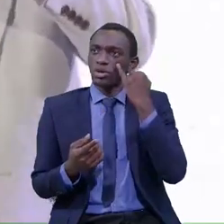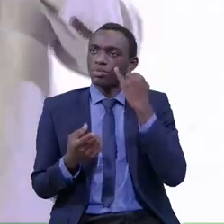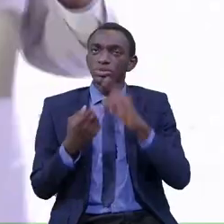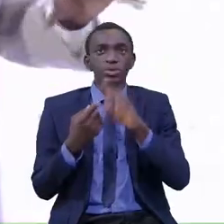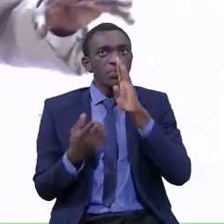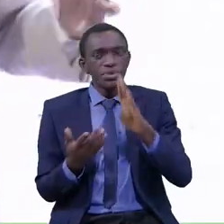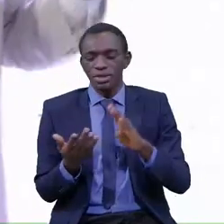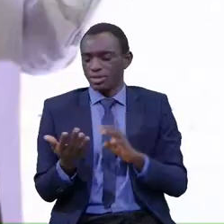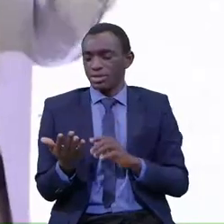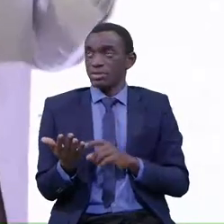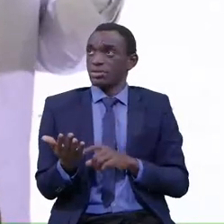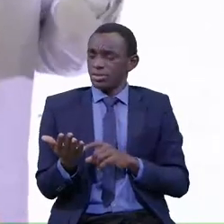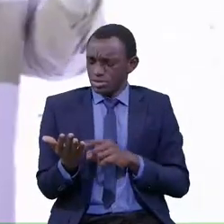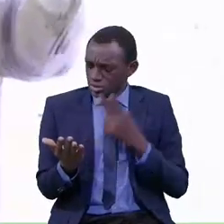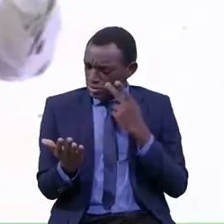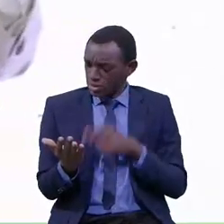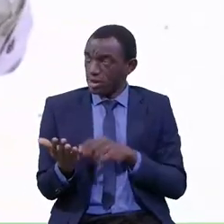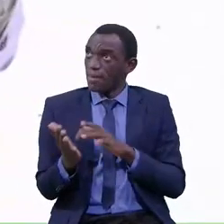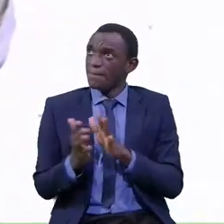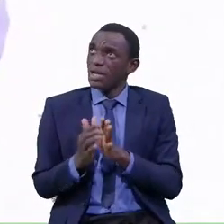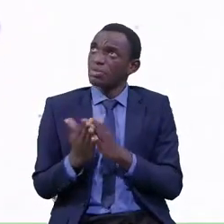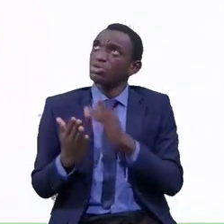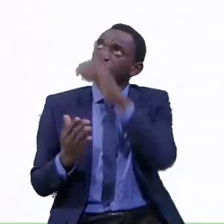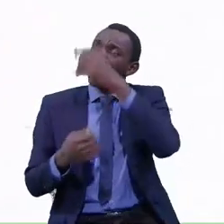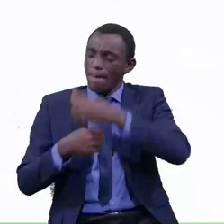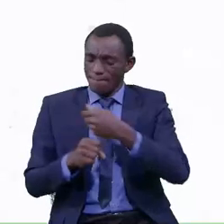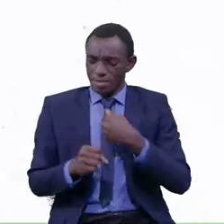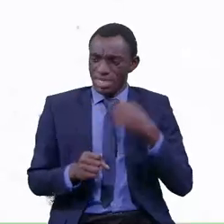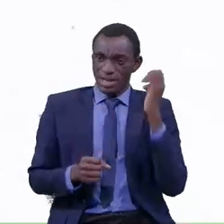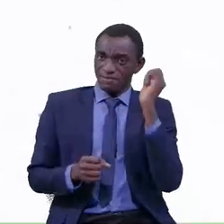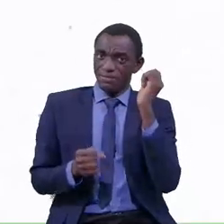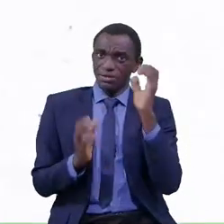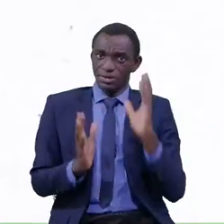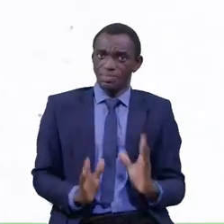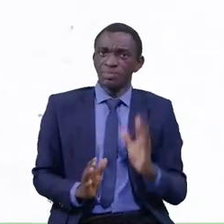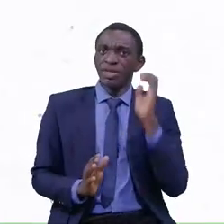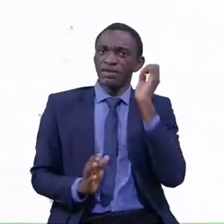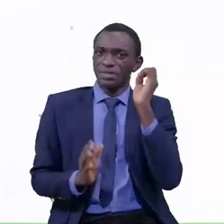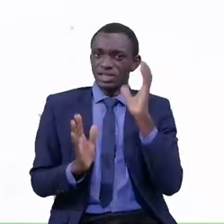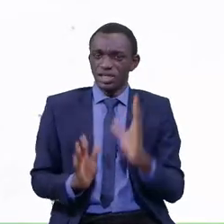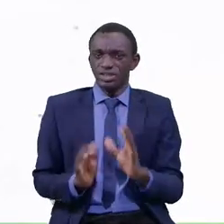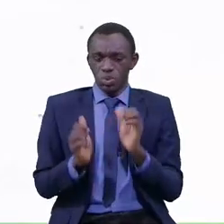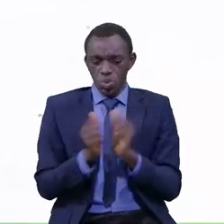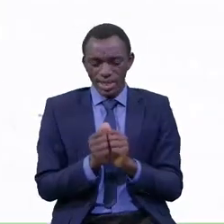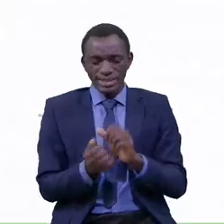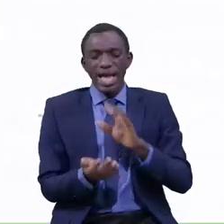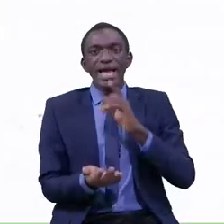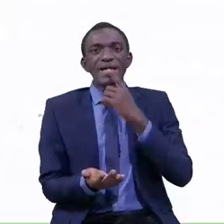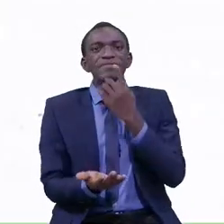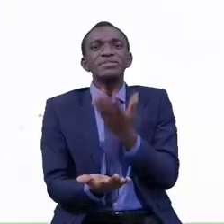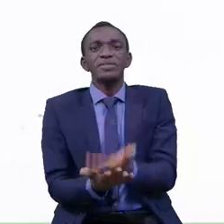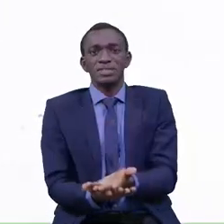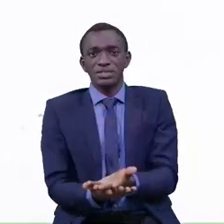évangéliste. Un évangéliste avec démonstration. Un évangéliste avec évidence. Seigneur, par